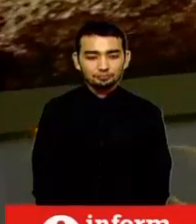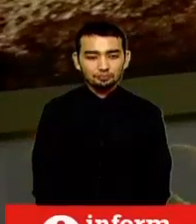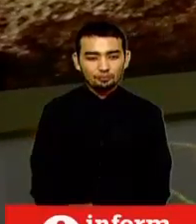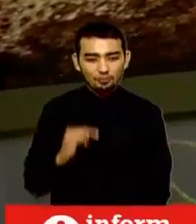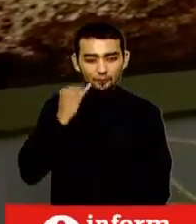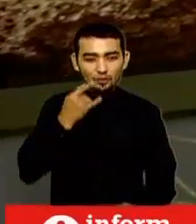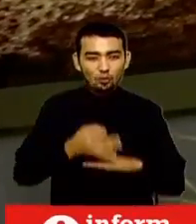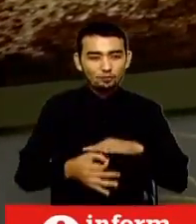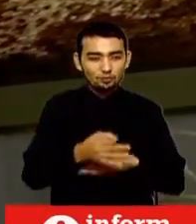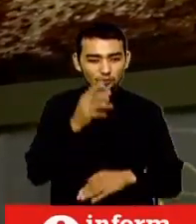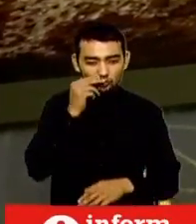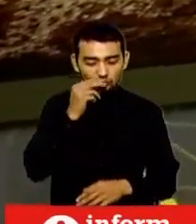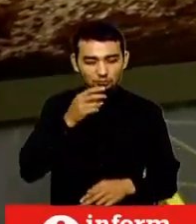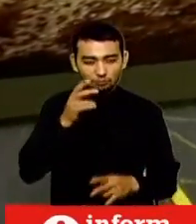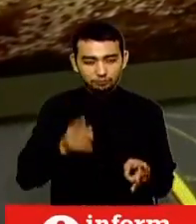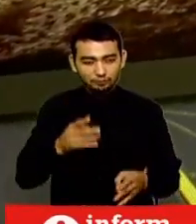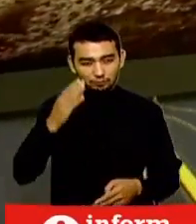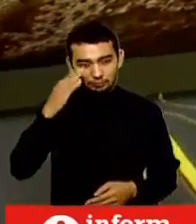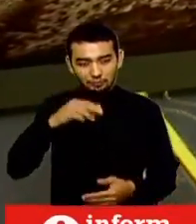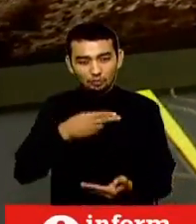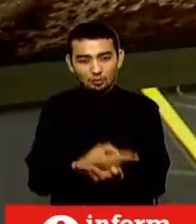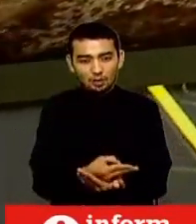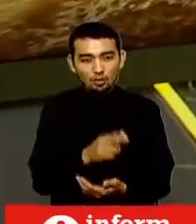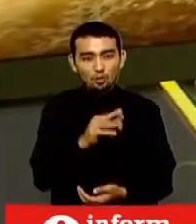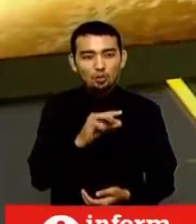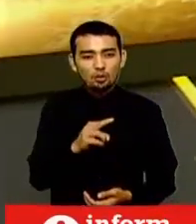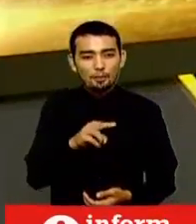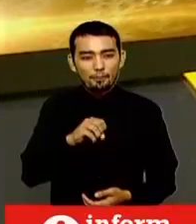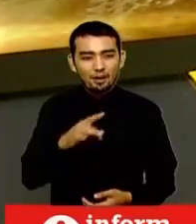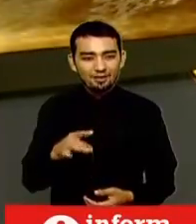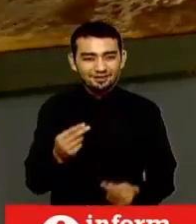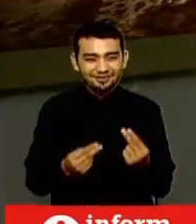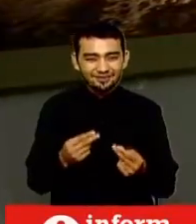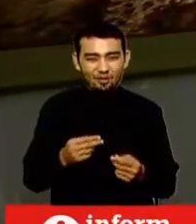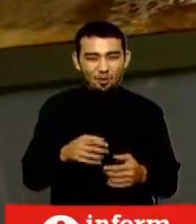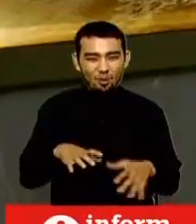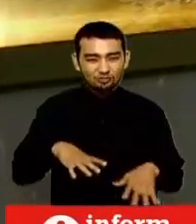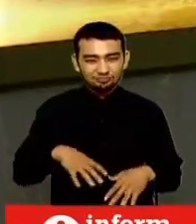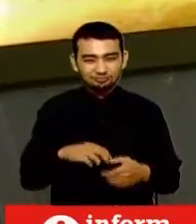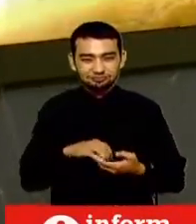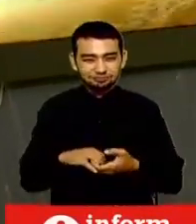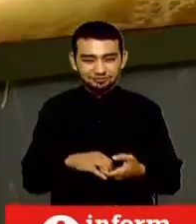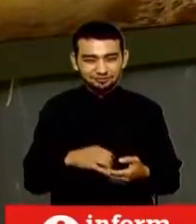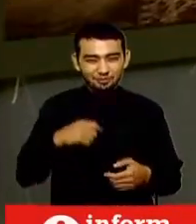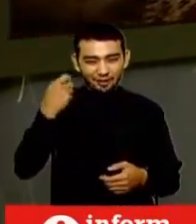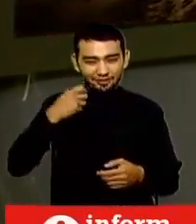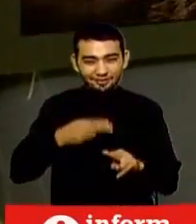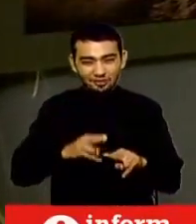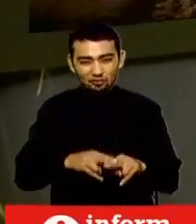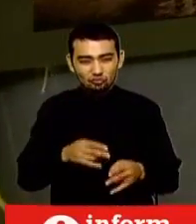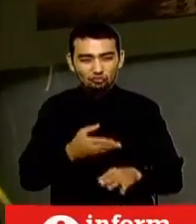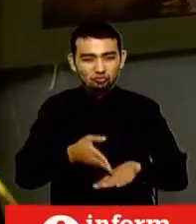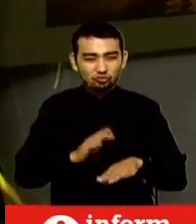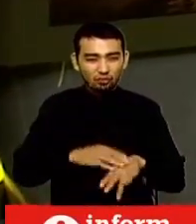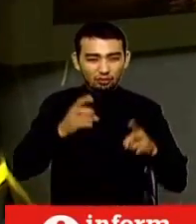В Павлодарской области мужчина впал в кому после игры в кок-пар. По данным полиции, 27-летний наездник получил тяжелые травмы во